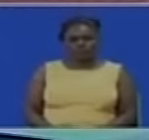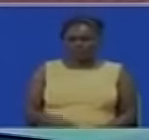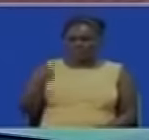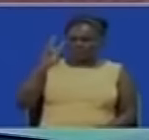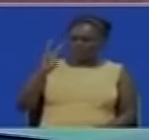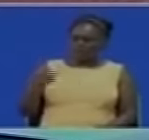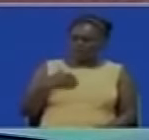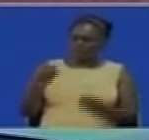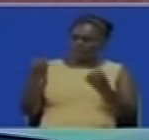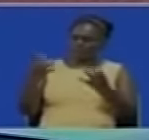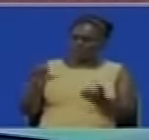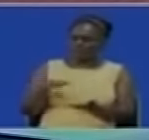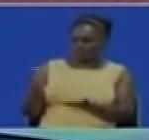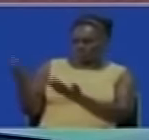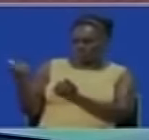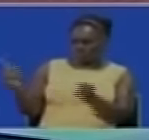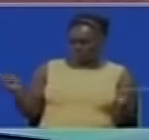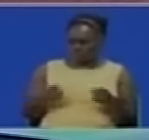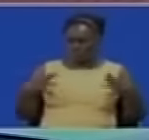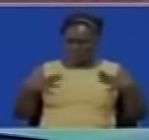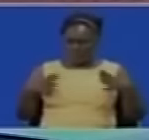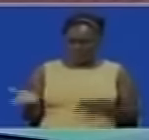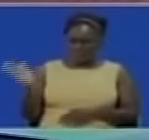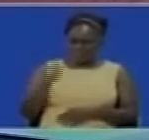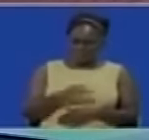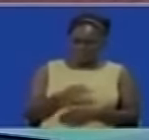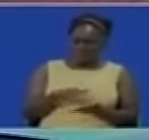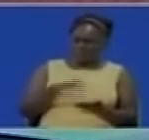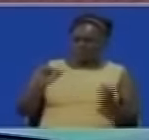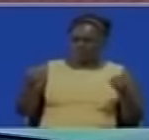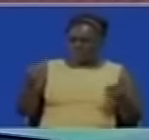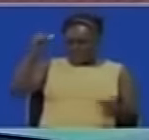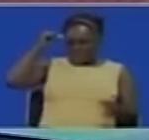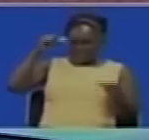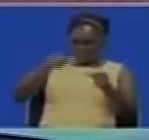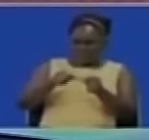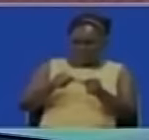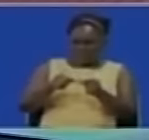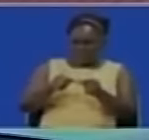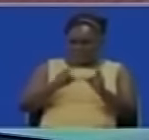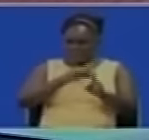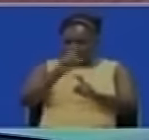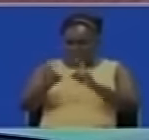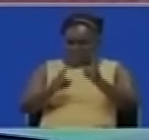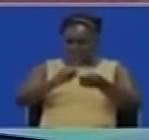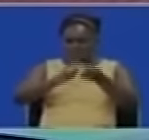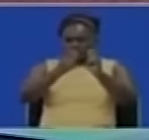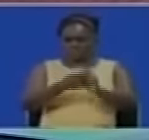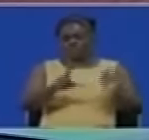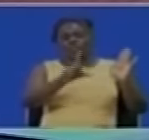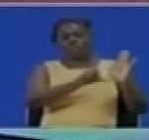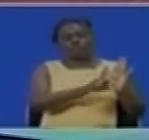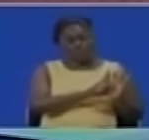Mtazamaji, kuna mengi zaidi tuliyokuandalia, na pumzika kidogo, nitarejea na taarifa zaidi. Kumbuka tunazungumzia swala la mabadiliko